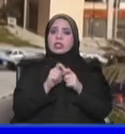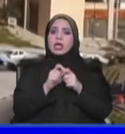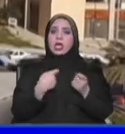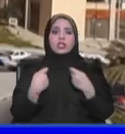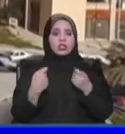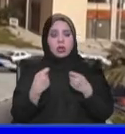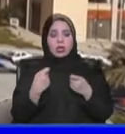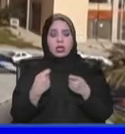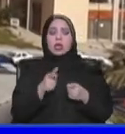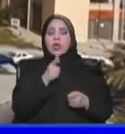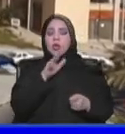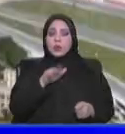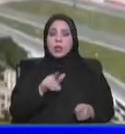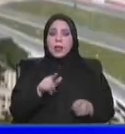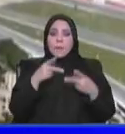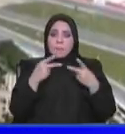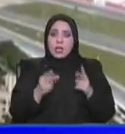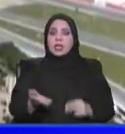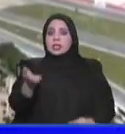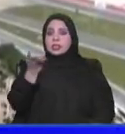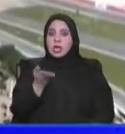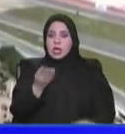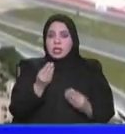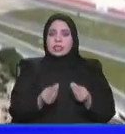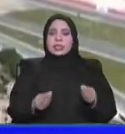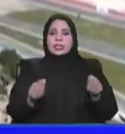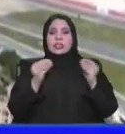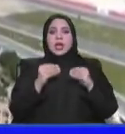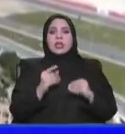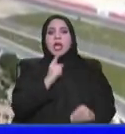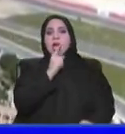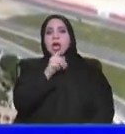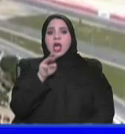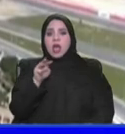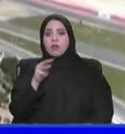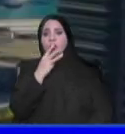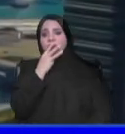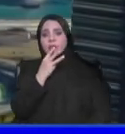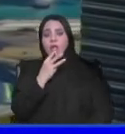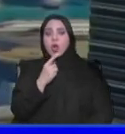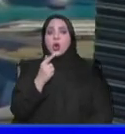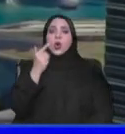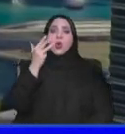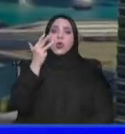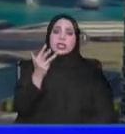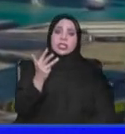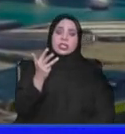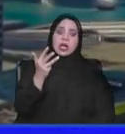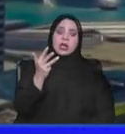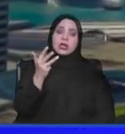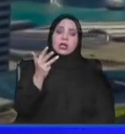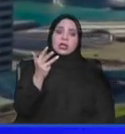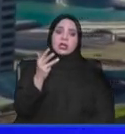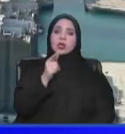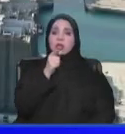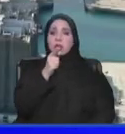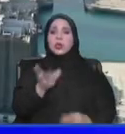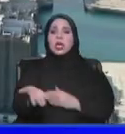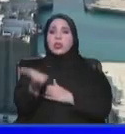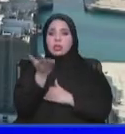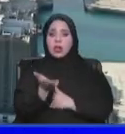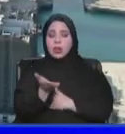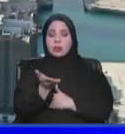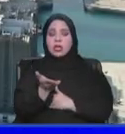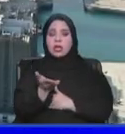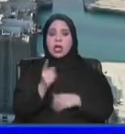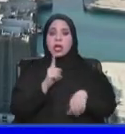فقد تم تلقي ما يزيد على 1309 طلبات لم تتجاوز اي